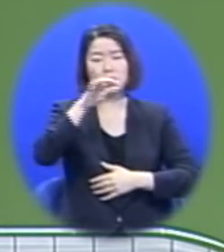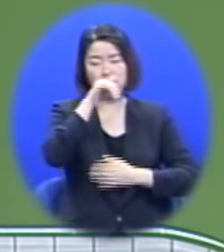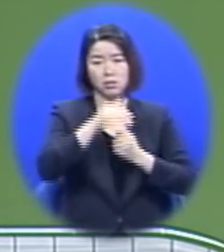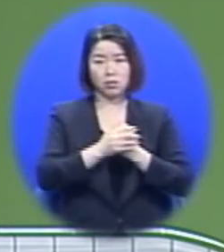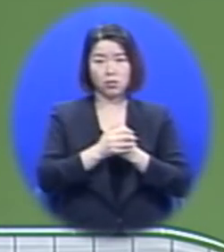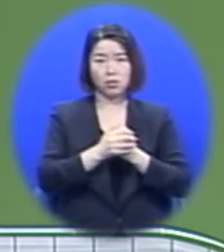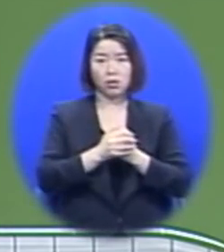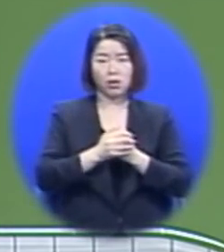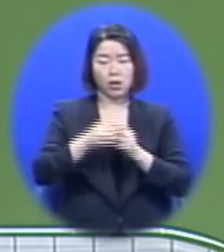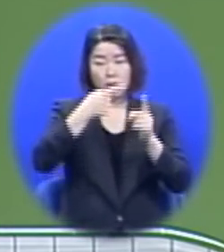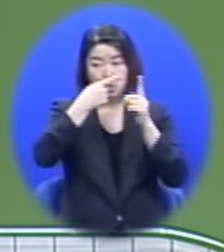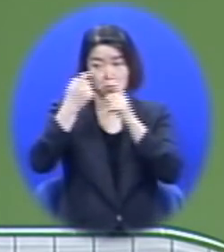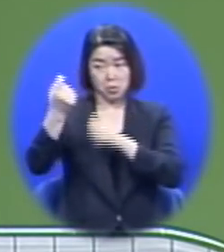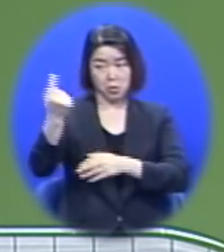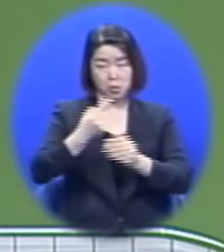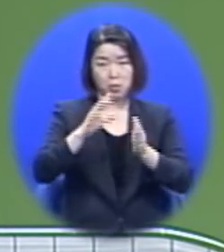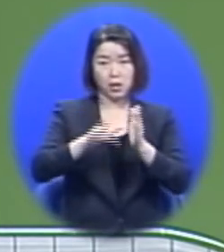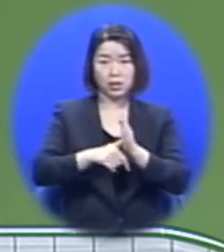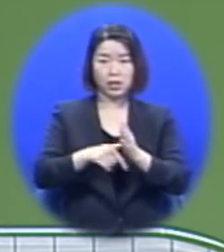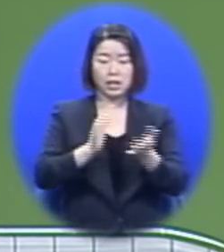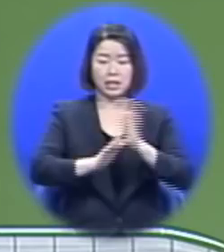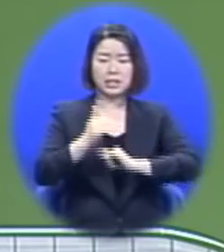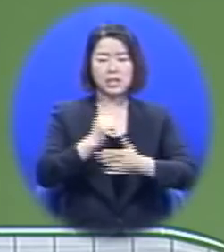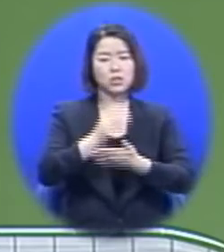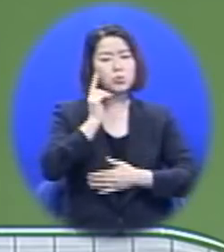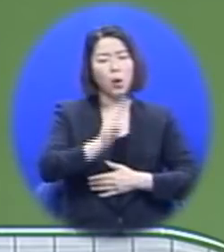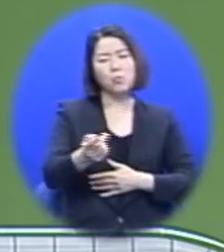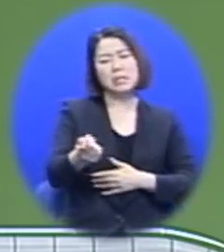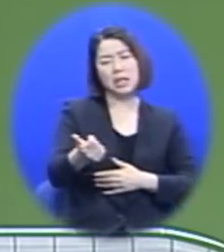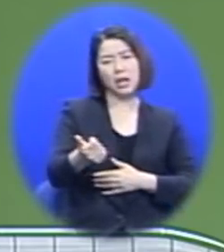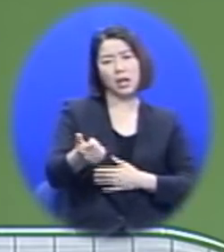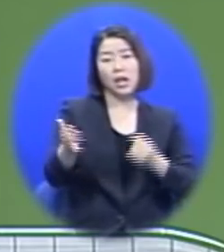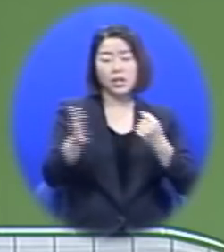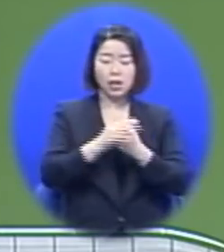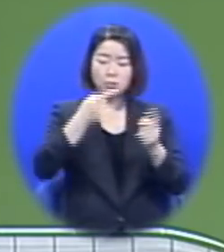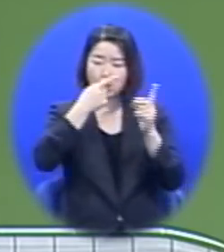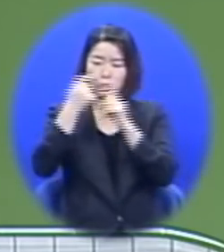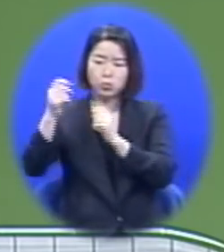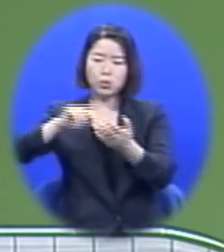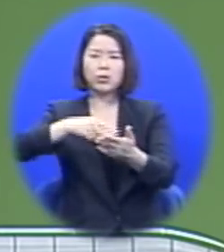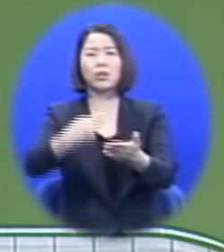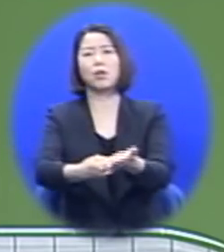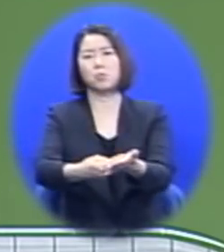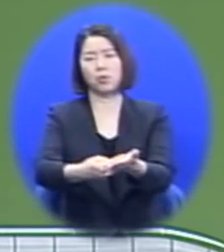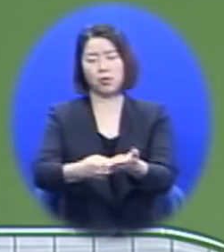오는데 예수님이 너무 작은 거예요. 그러니까 유혹에 넘어지는 거죠.